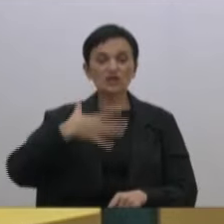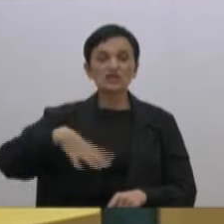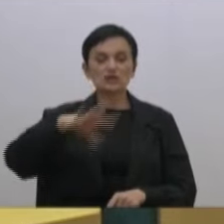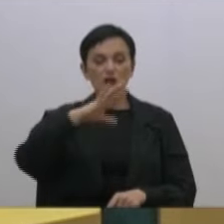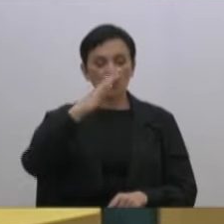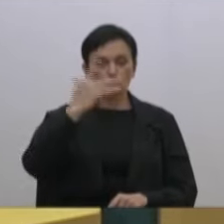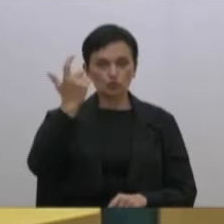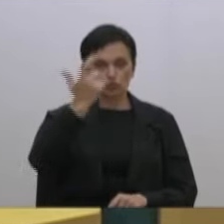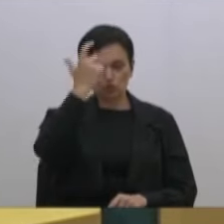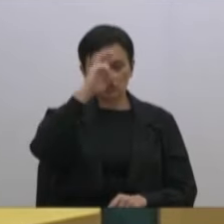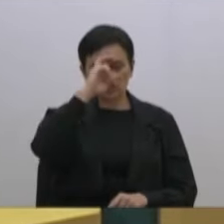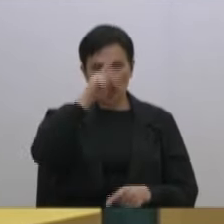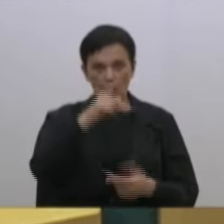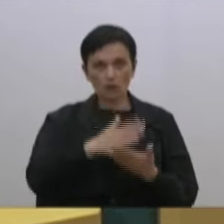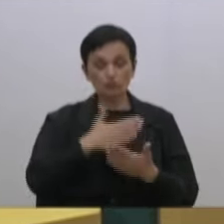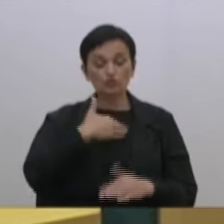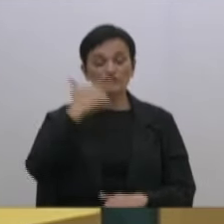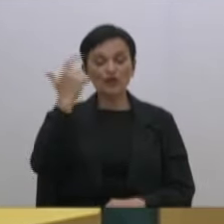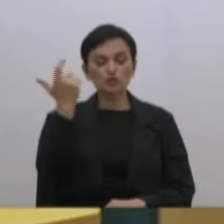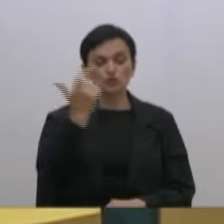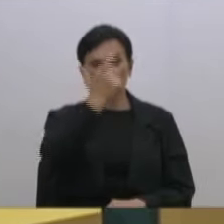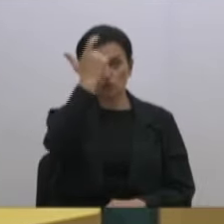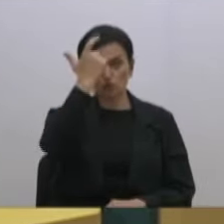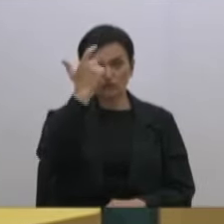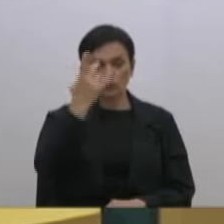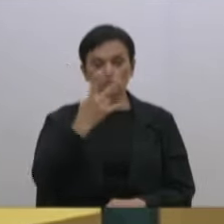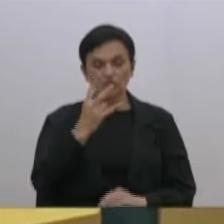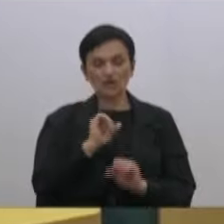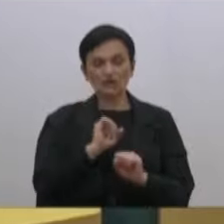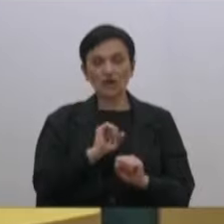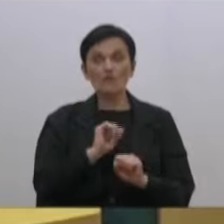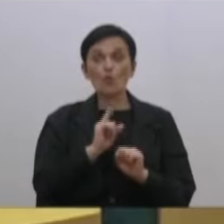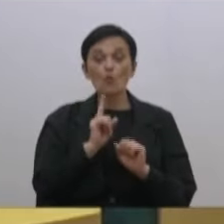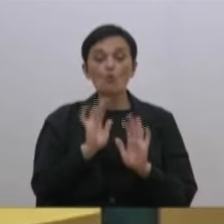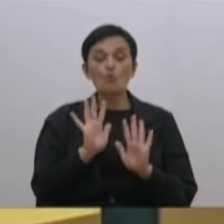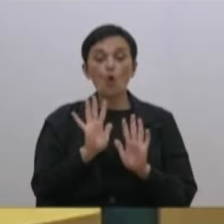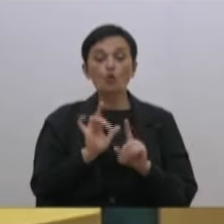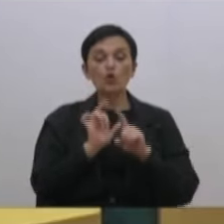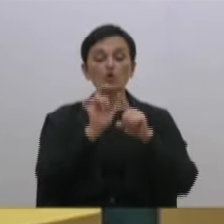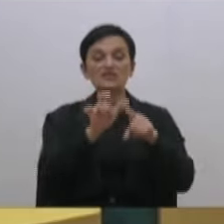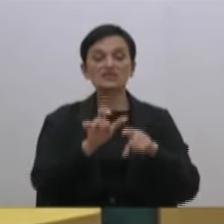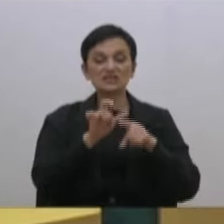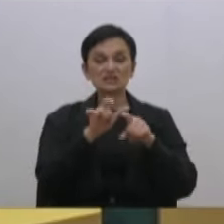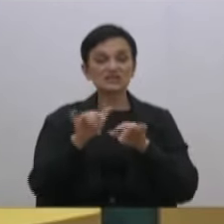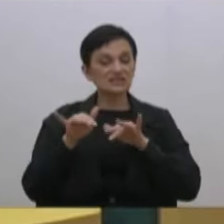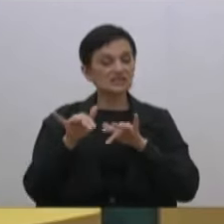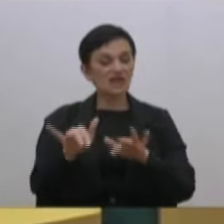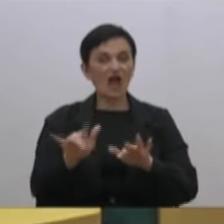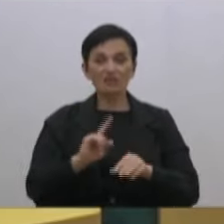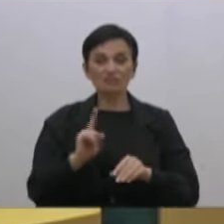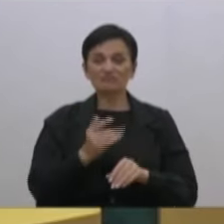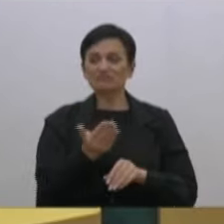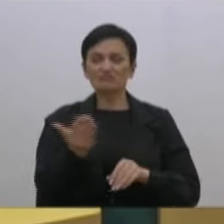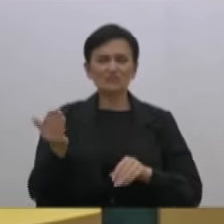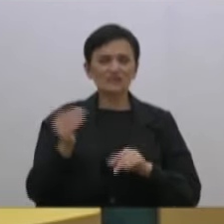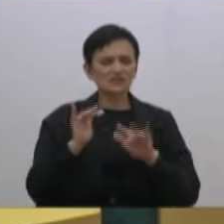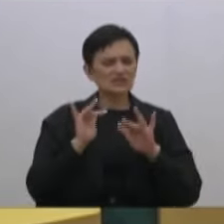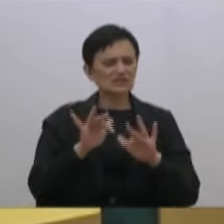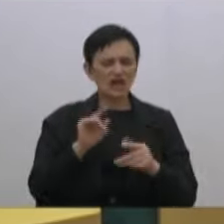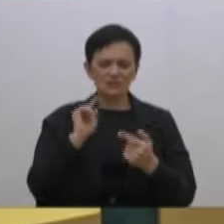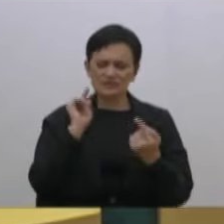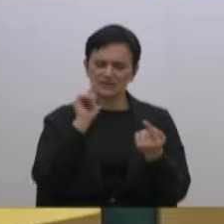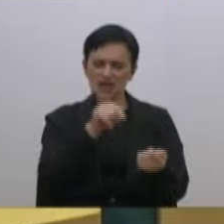სუვერენული სახელმწიფოა და ჩვენი სუვერენიტეტი უნდა დავიცვათ. თუმცა ეს არის მხოლოდ სიტყვით და არა საქმით. საქმით ისინი სრულიად